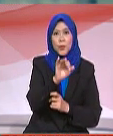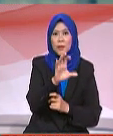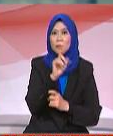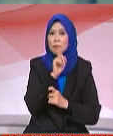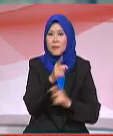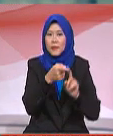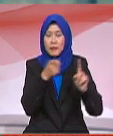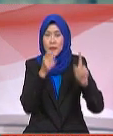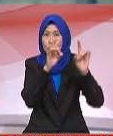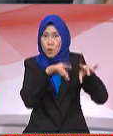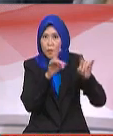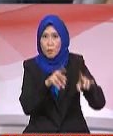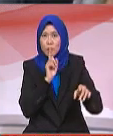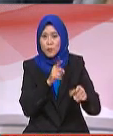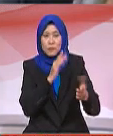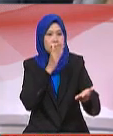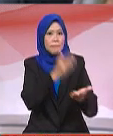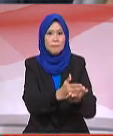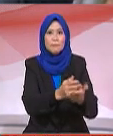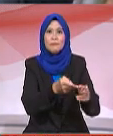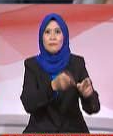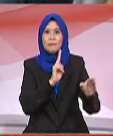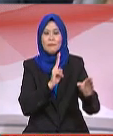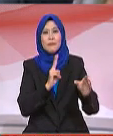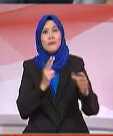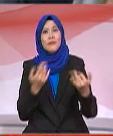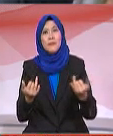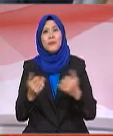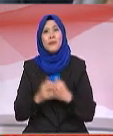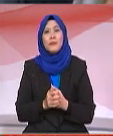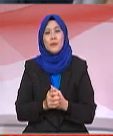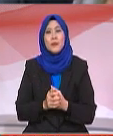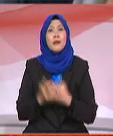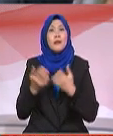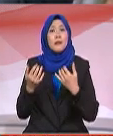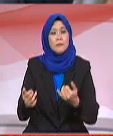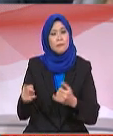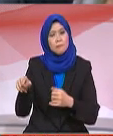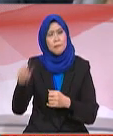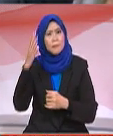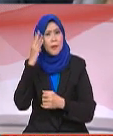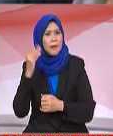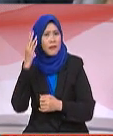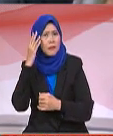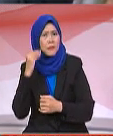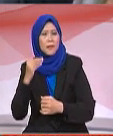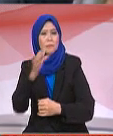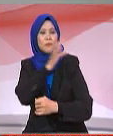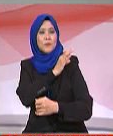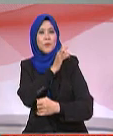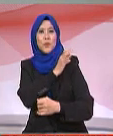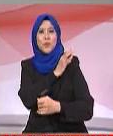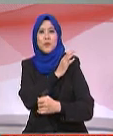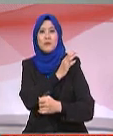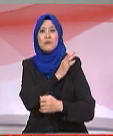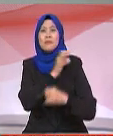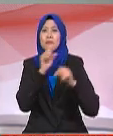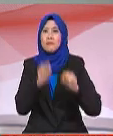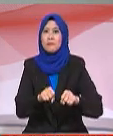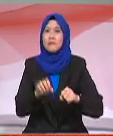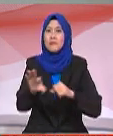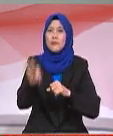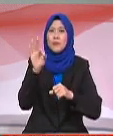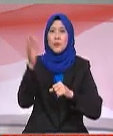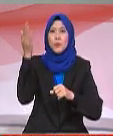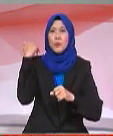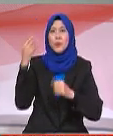dari Australia itu meninggalkan skuad The Boss Gaurus. Yi Fat mempunyai pengalaman dalam dunia kejurulatihan di mana beliau pernah